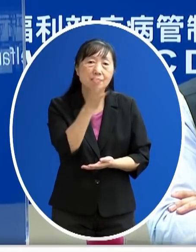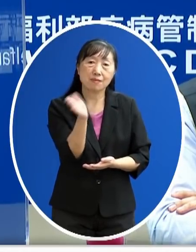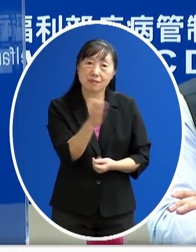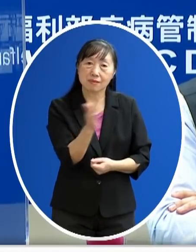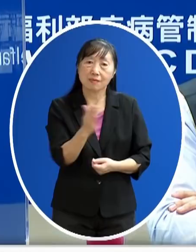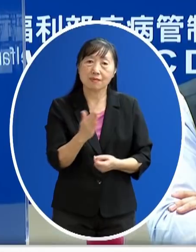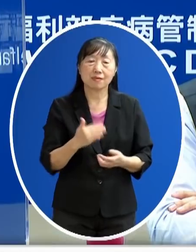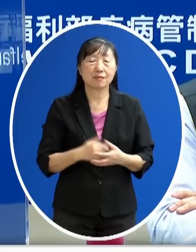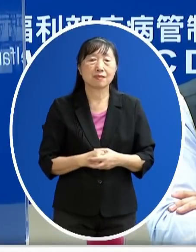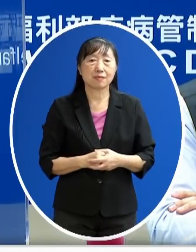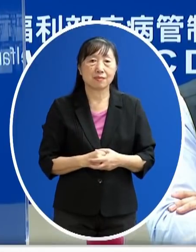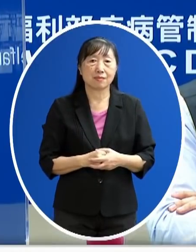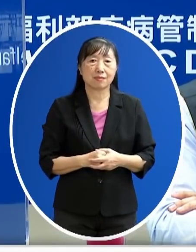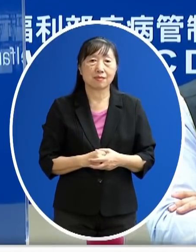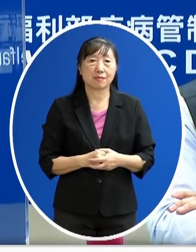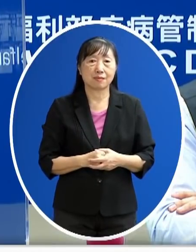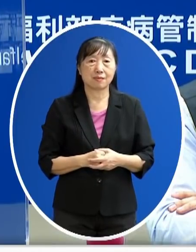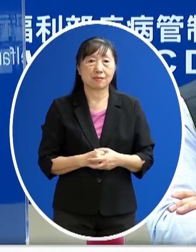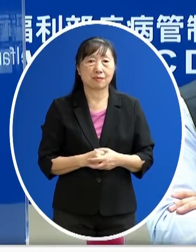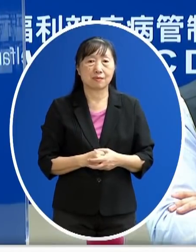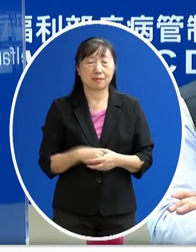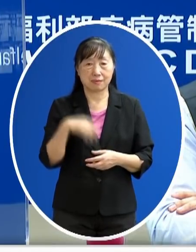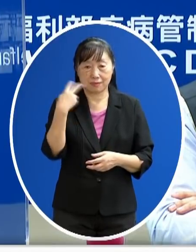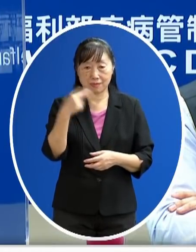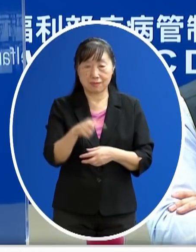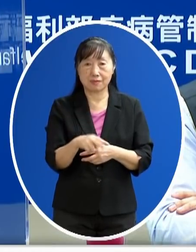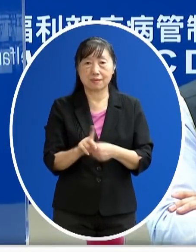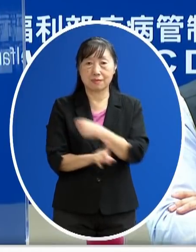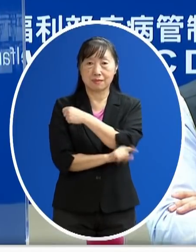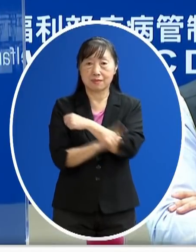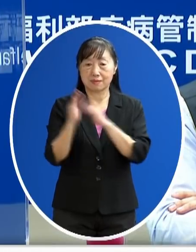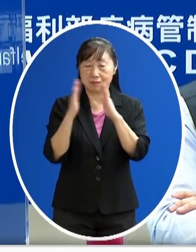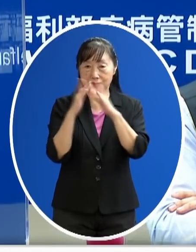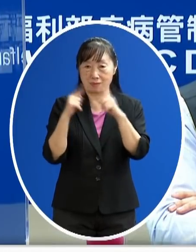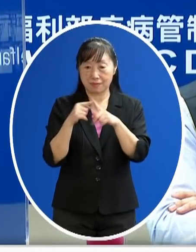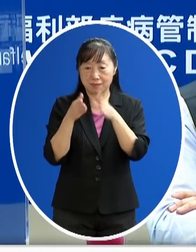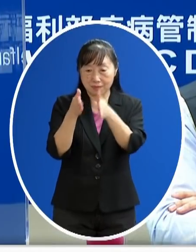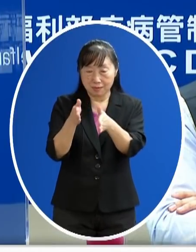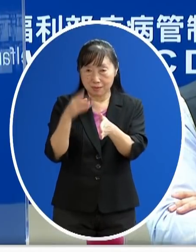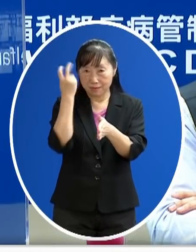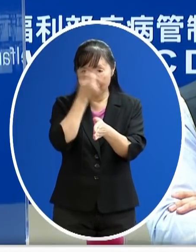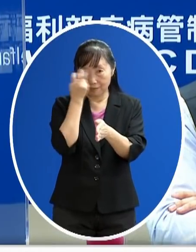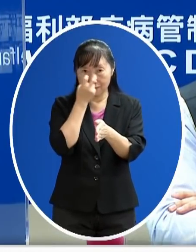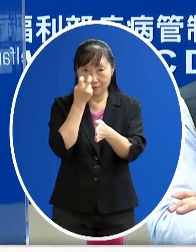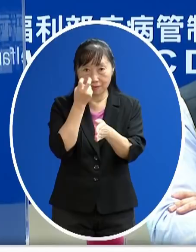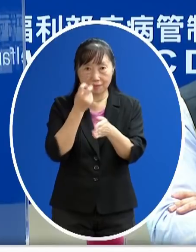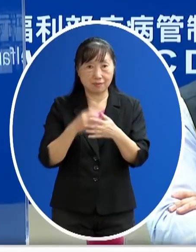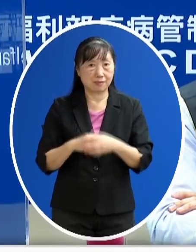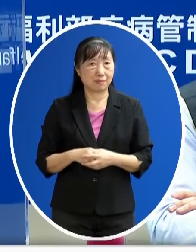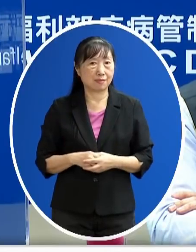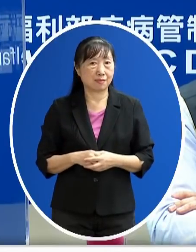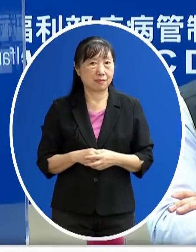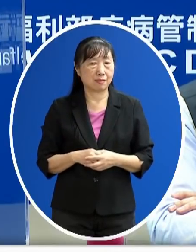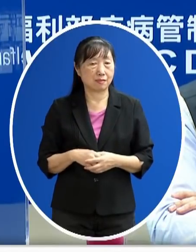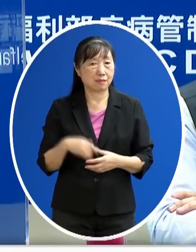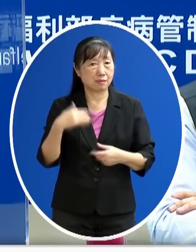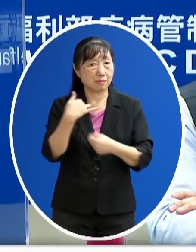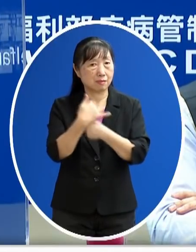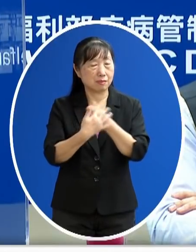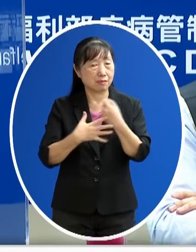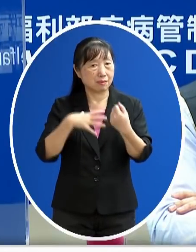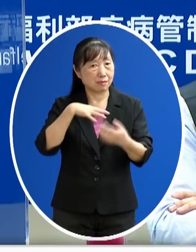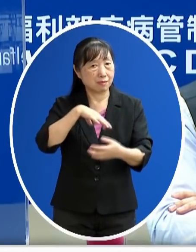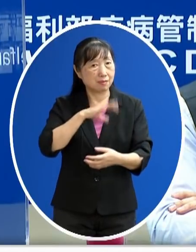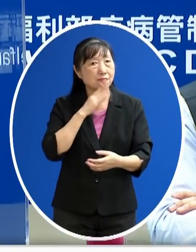三个半月左右了哈。好，最后在家属这边有验出来的，这就是包含